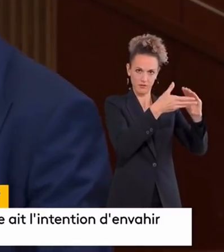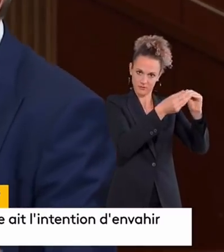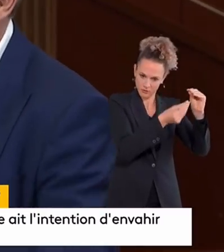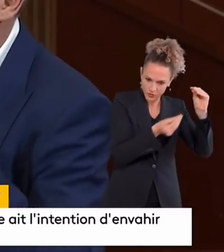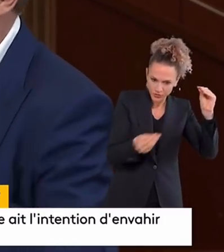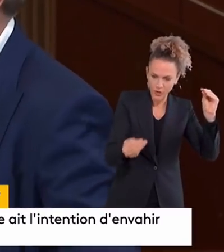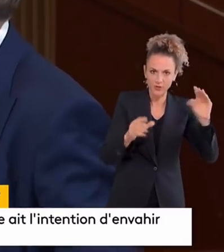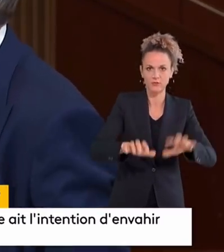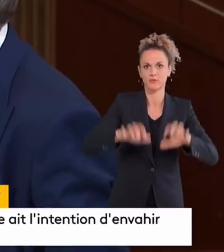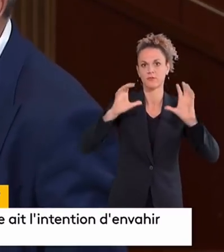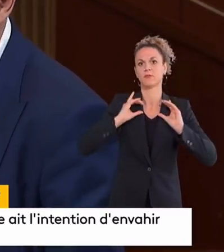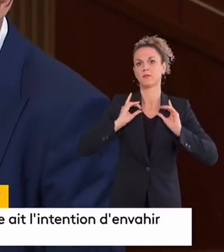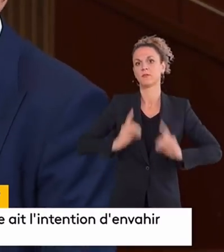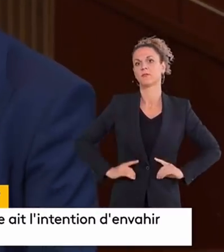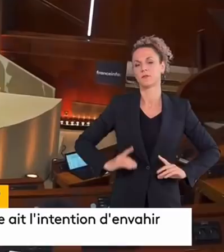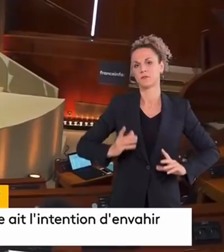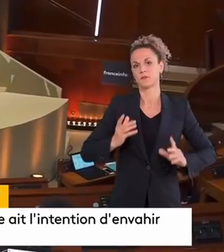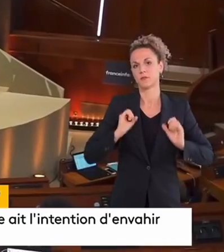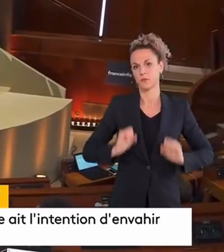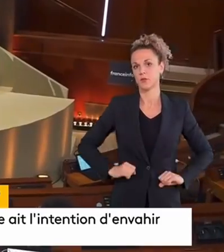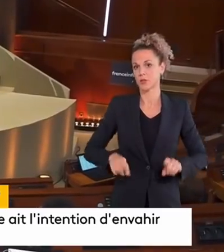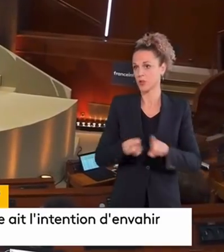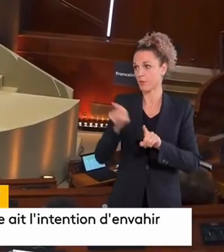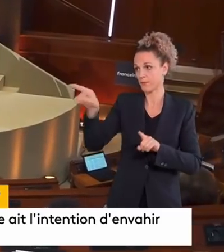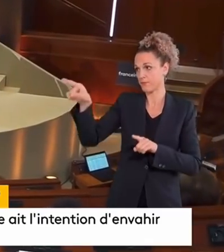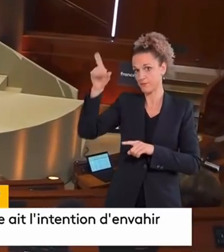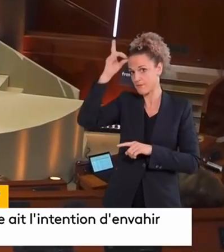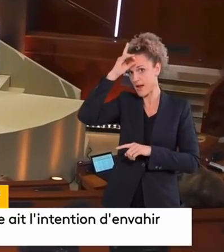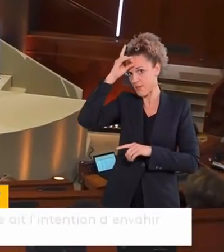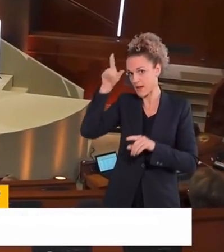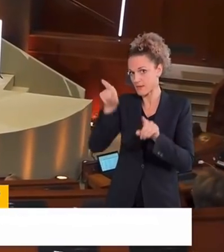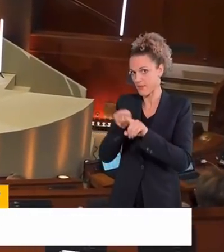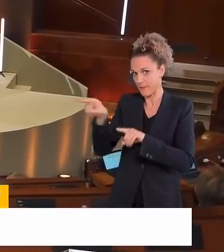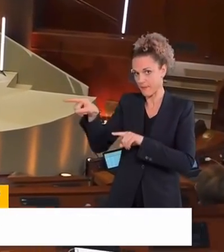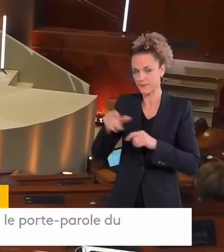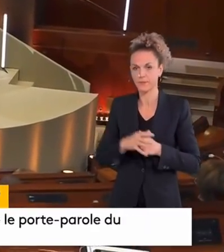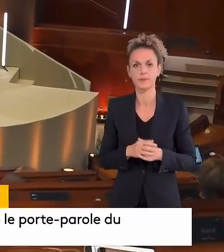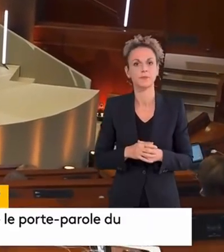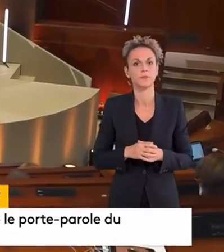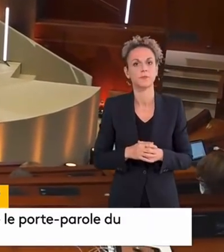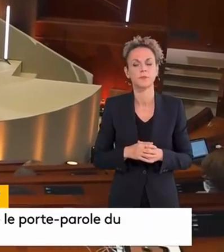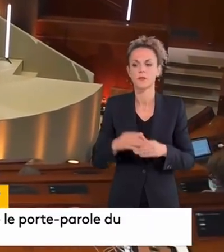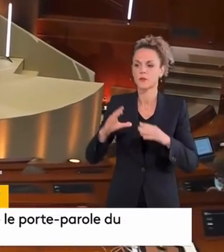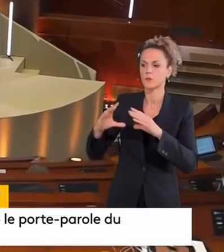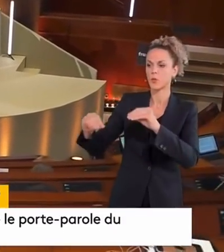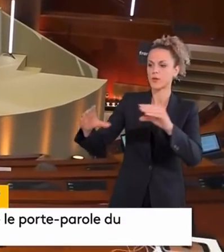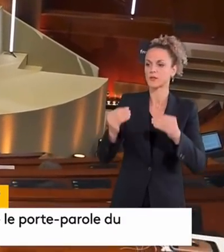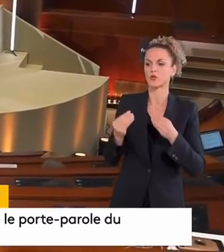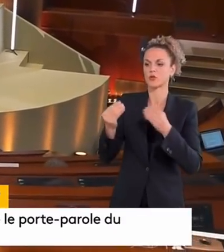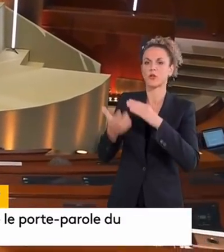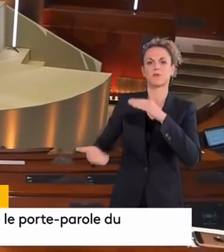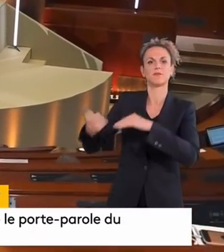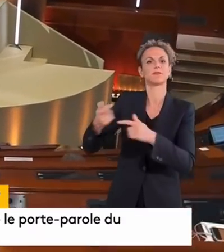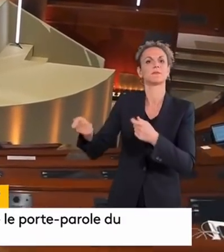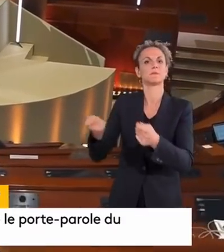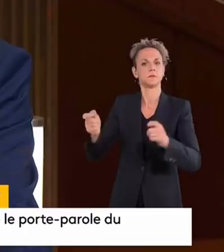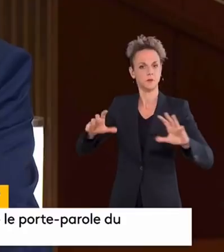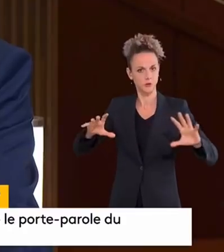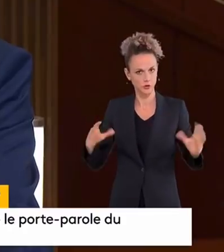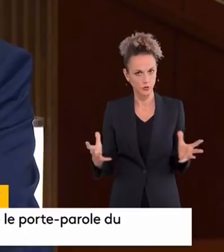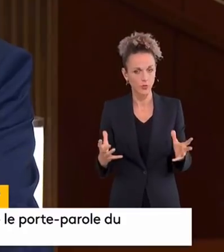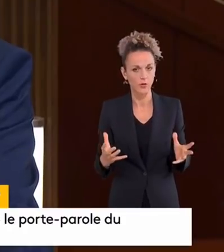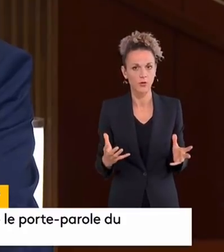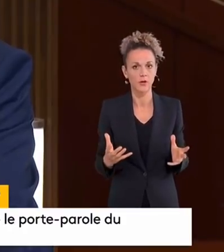de démocraties, je pense notamment à l'Allemagne. Rendre au peuple toute sa souveraineté, c'est aussi supprimer